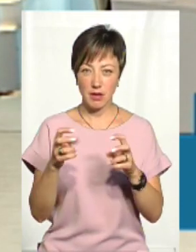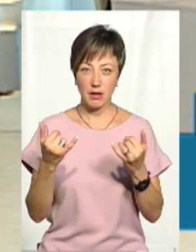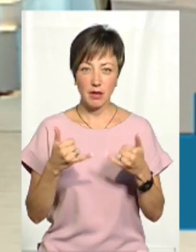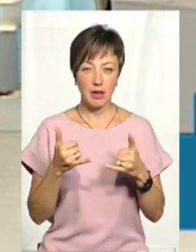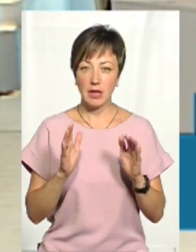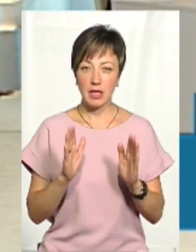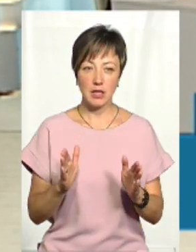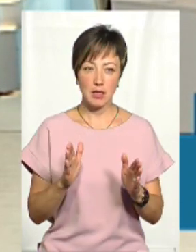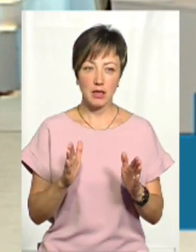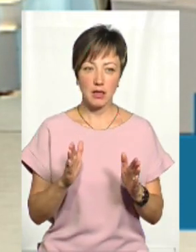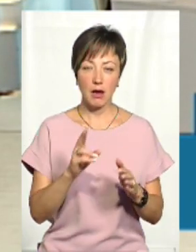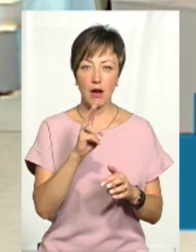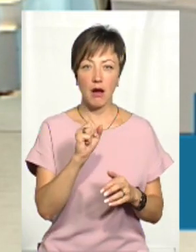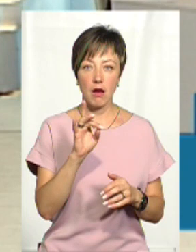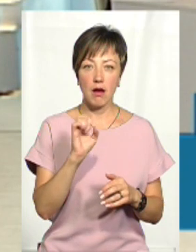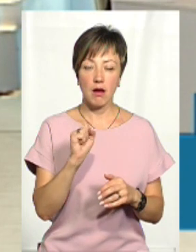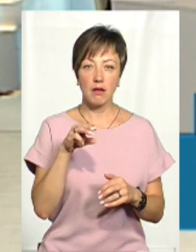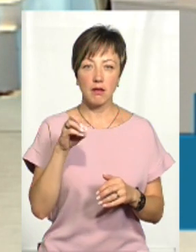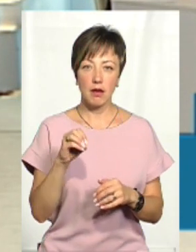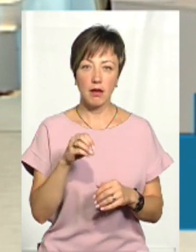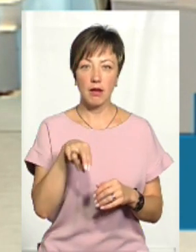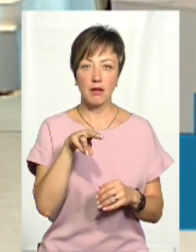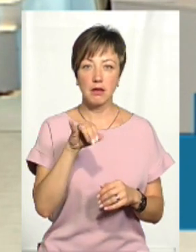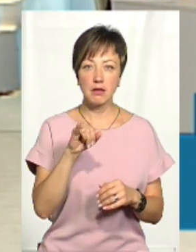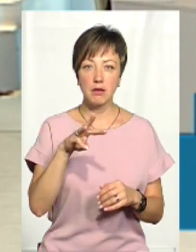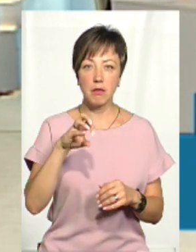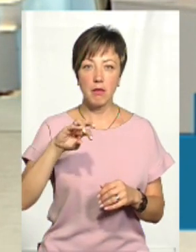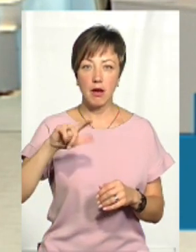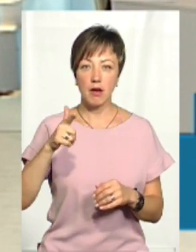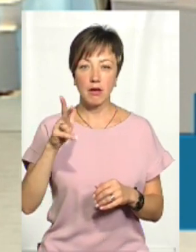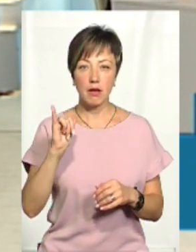тільки карате, наприклад, дімілін,